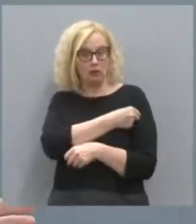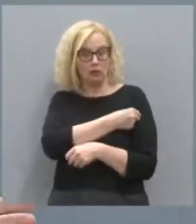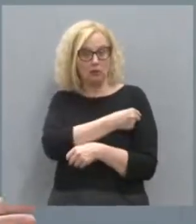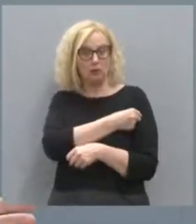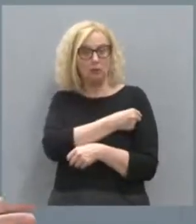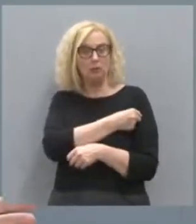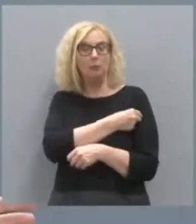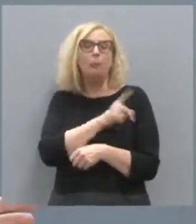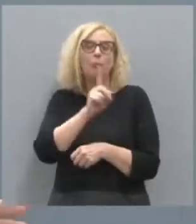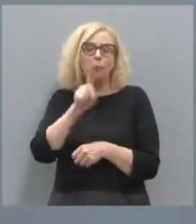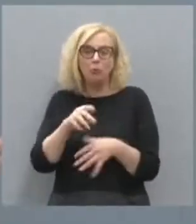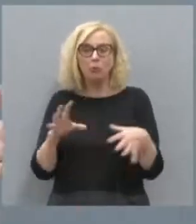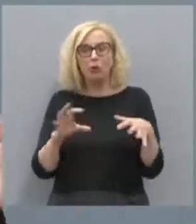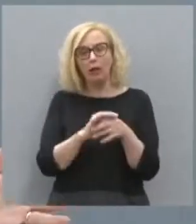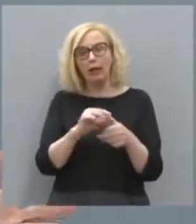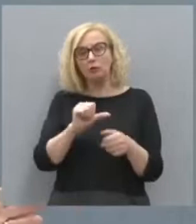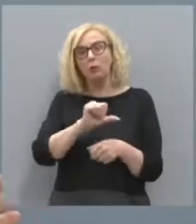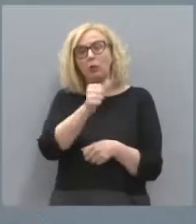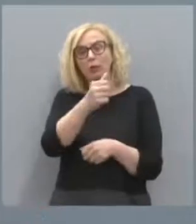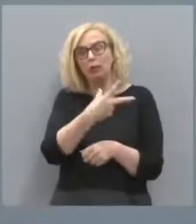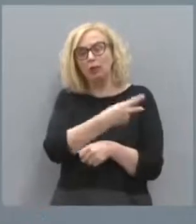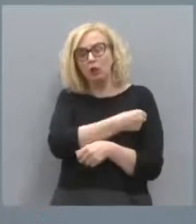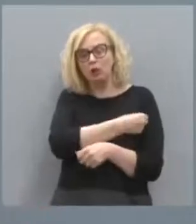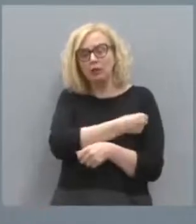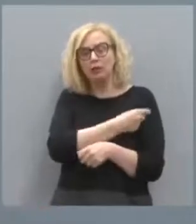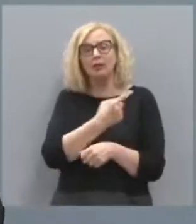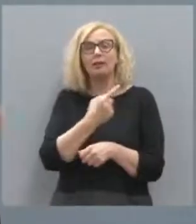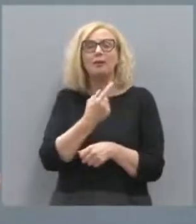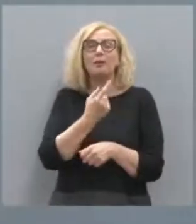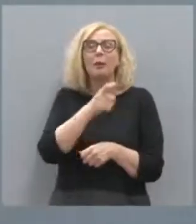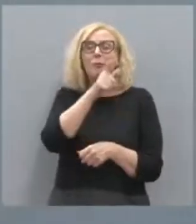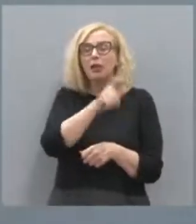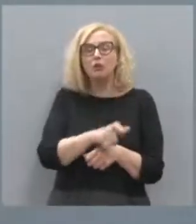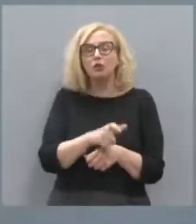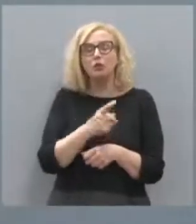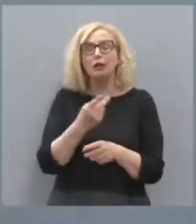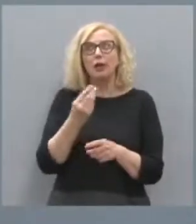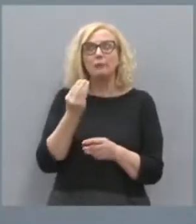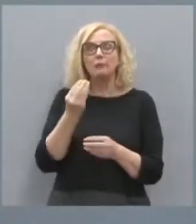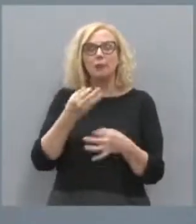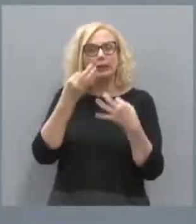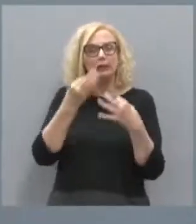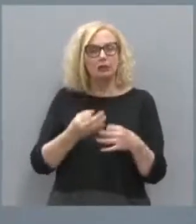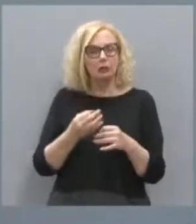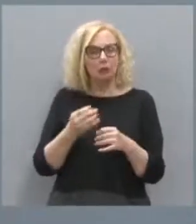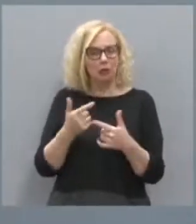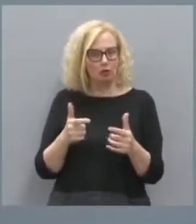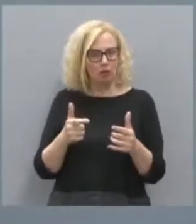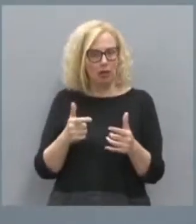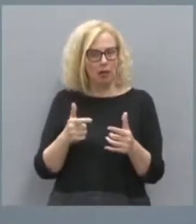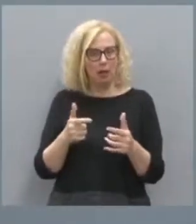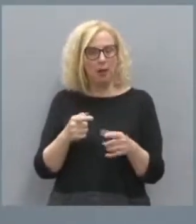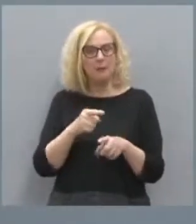anche per le prime dosi per chi vuole diciamo per chi ancora non ha deciso per chi ancora è